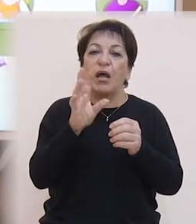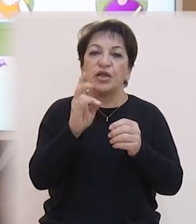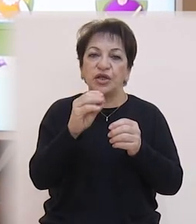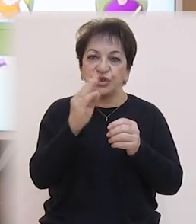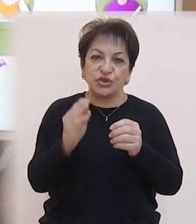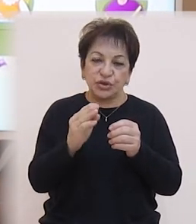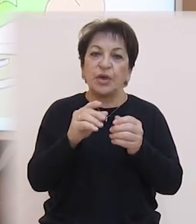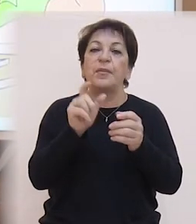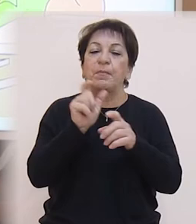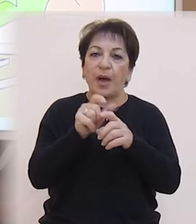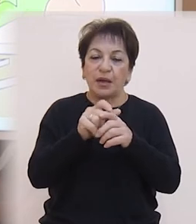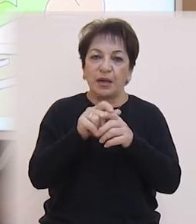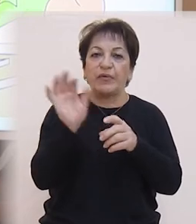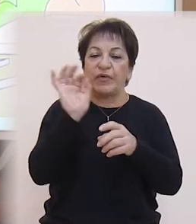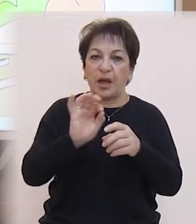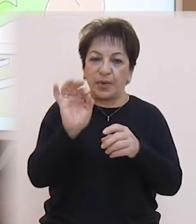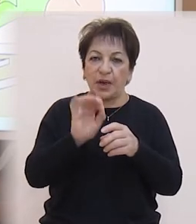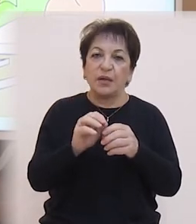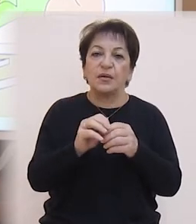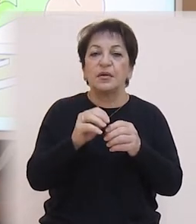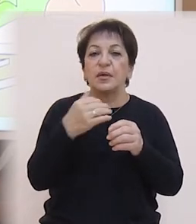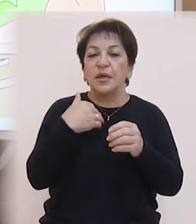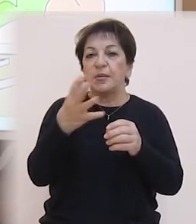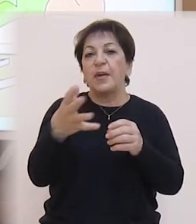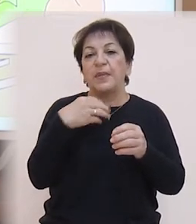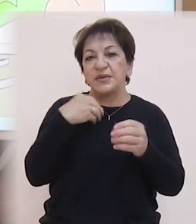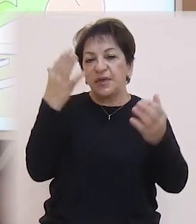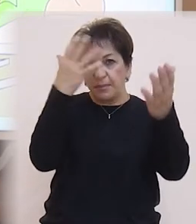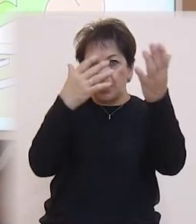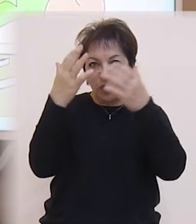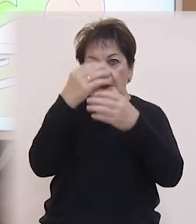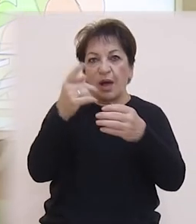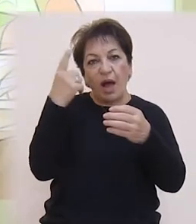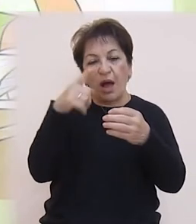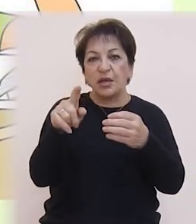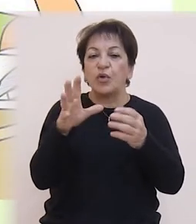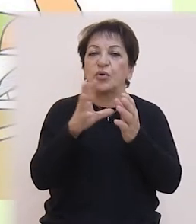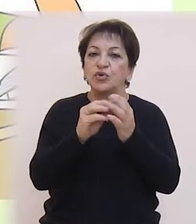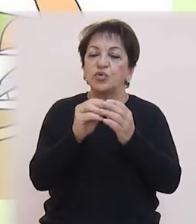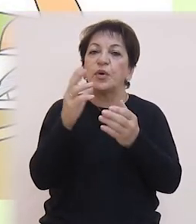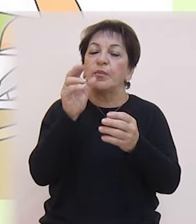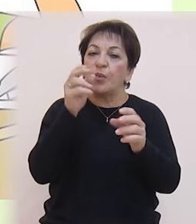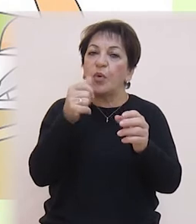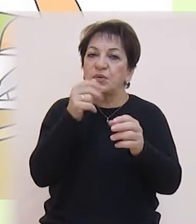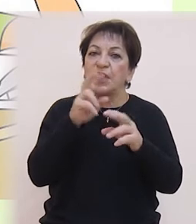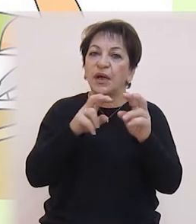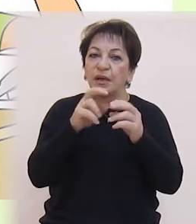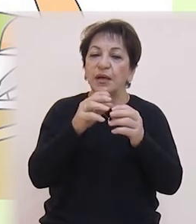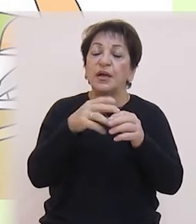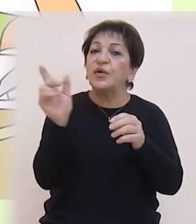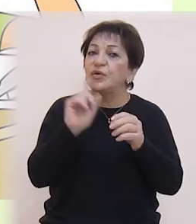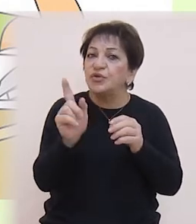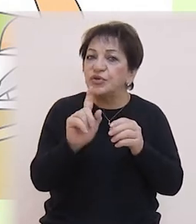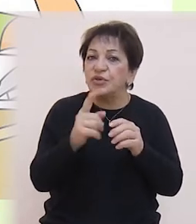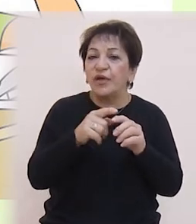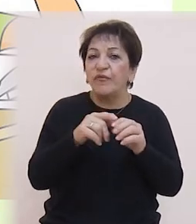բառերի վերաբերյալ։ Այժմ եկեք միասին մտորենք այս հանելուկի շուրջ եւ փորձենք գտնել պատասխանը։